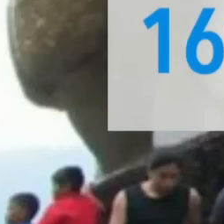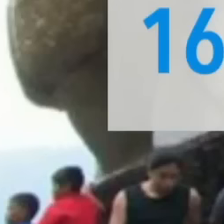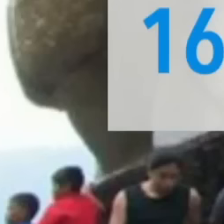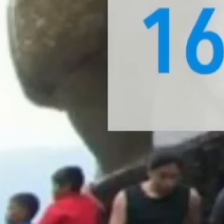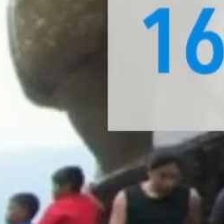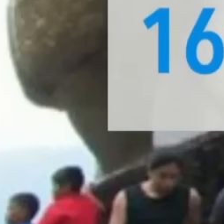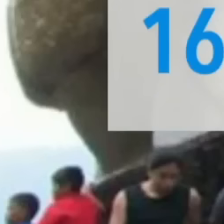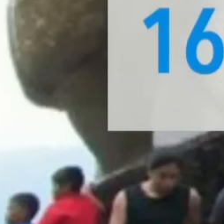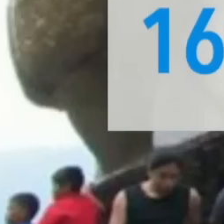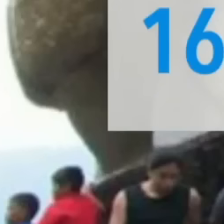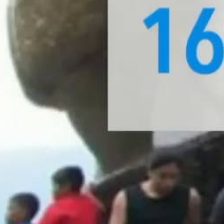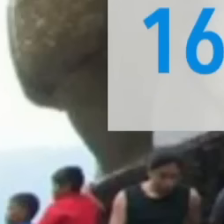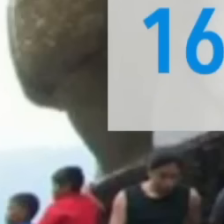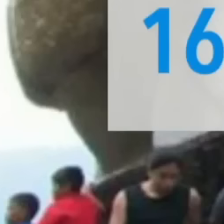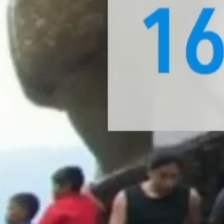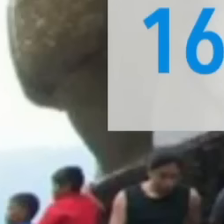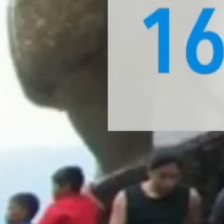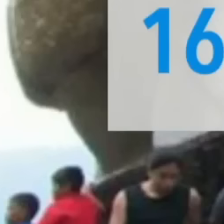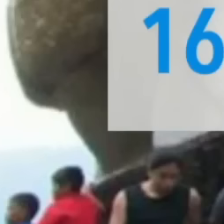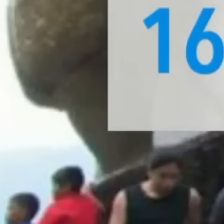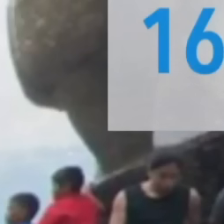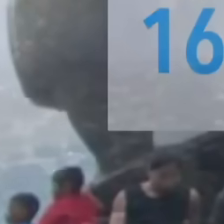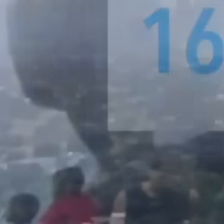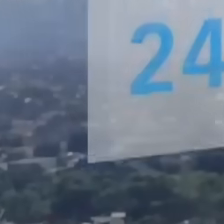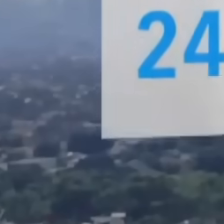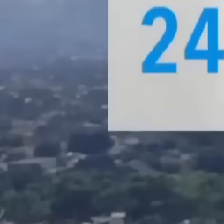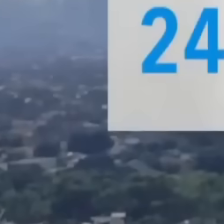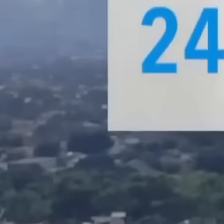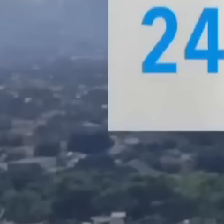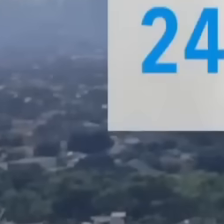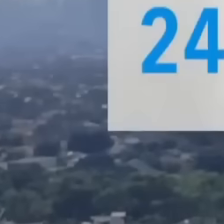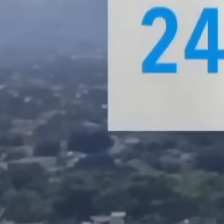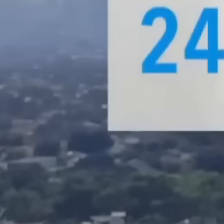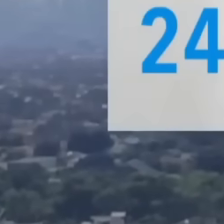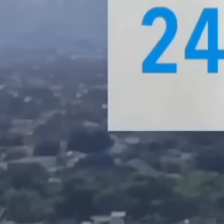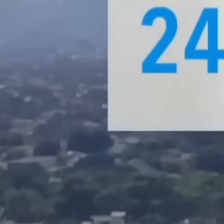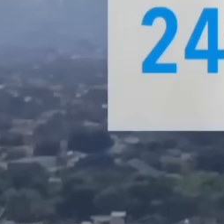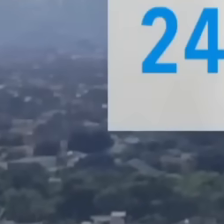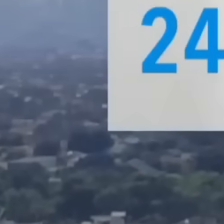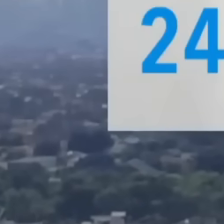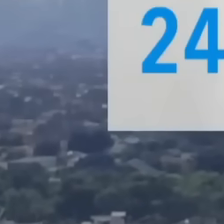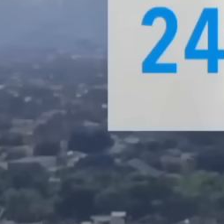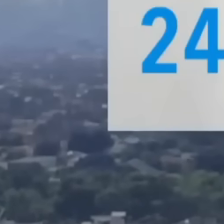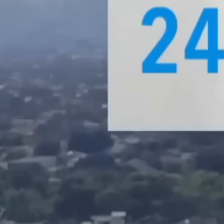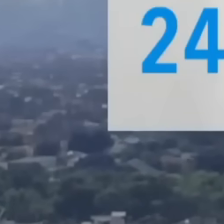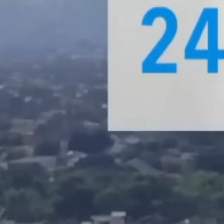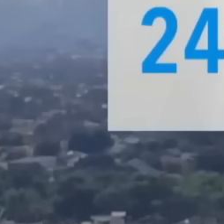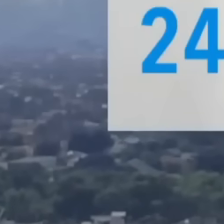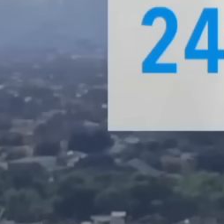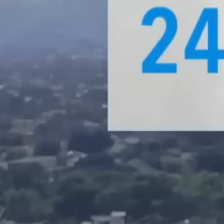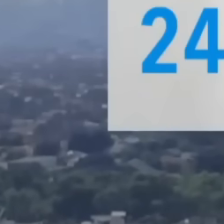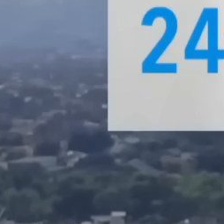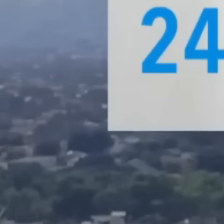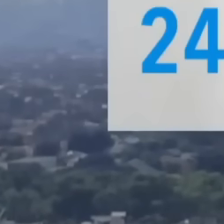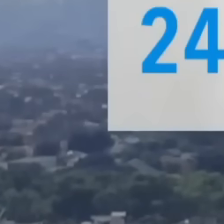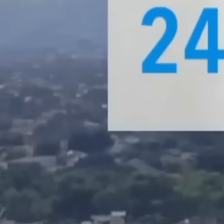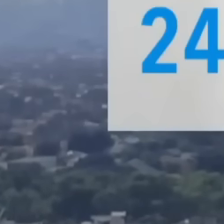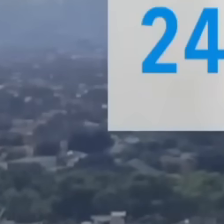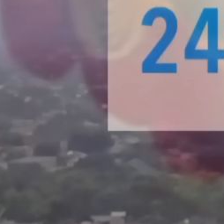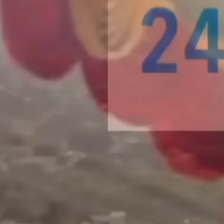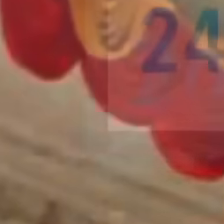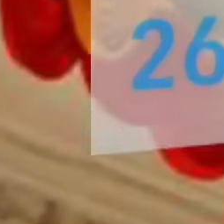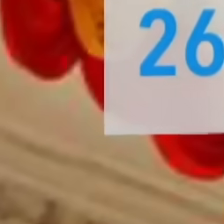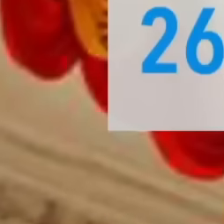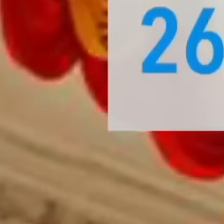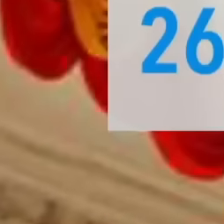to 24 degrees Celsius. Hindi naman inaalis ang tsansa ng localized thunderstorms dito sa Metro Manila. Ganyan din